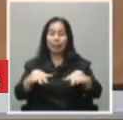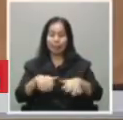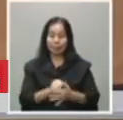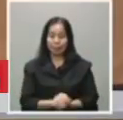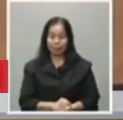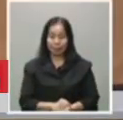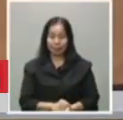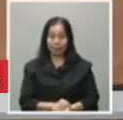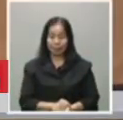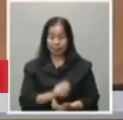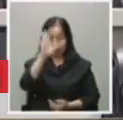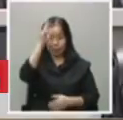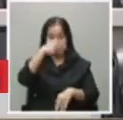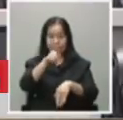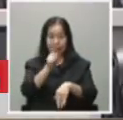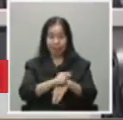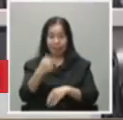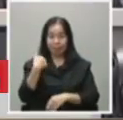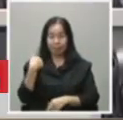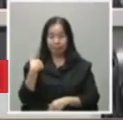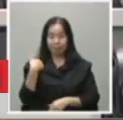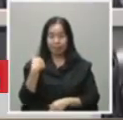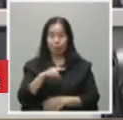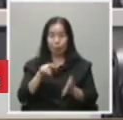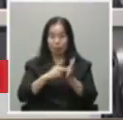ท่านประธานครับกันแดด BB ใช้ดีฮะ